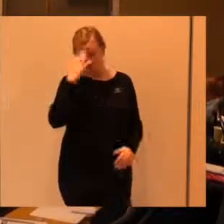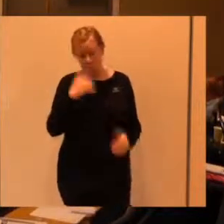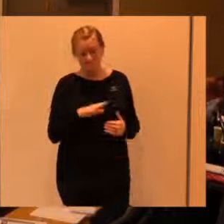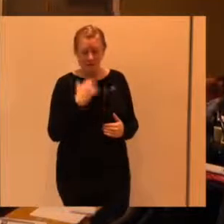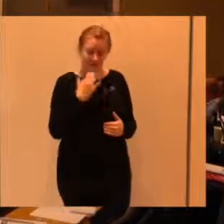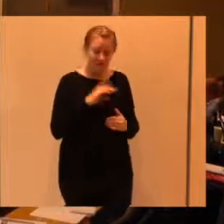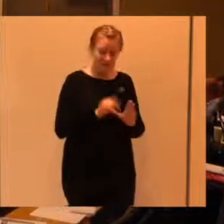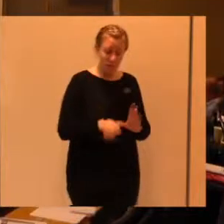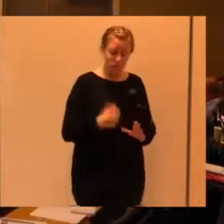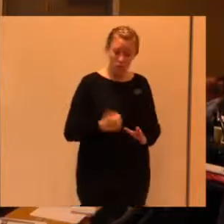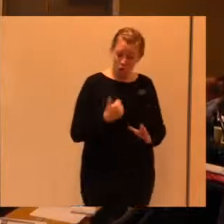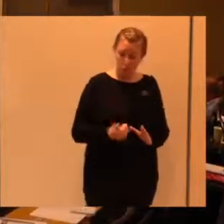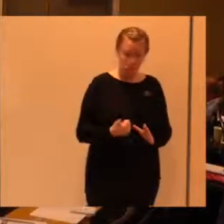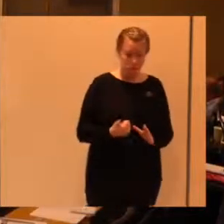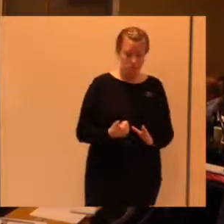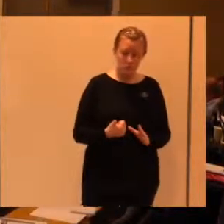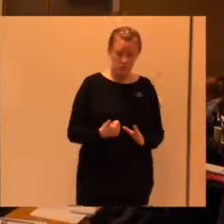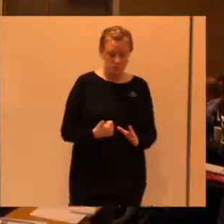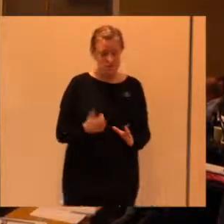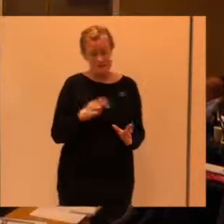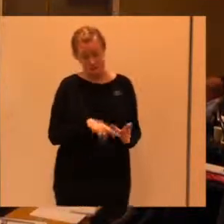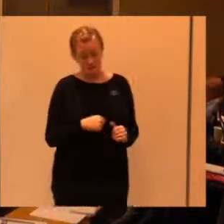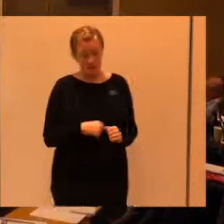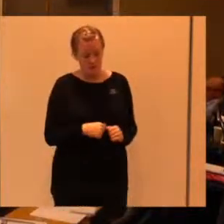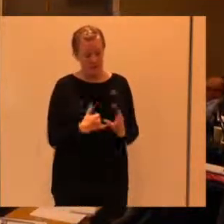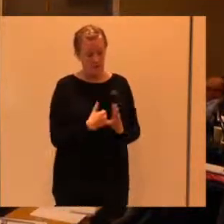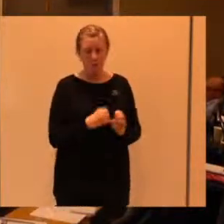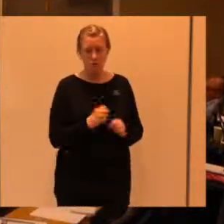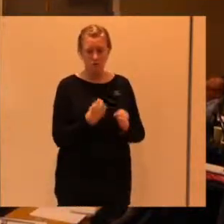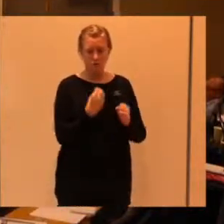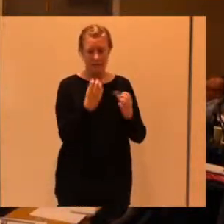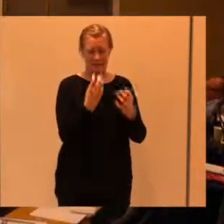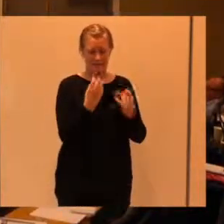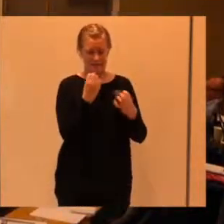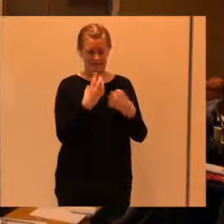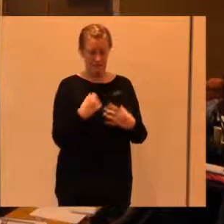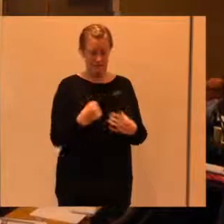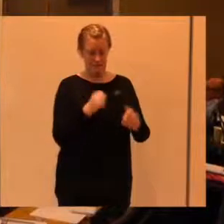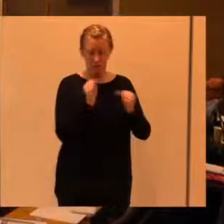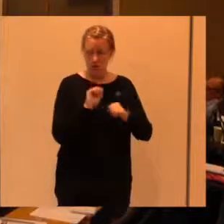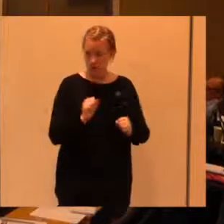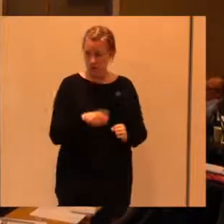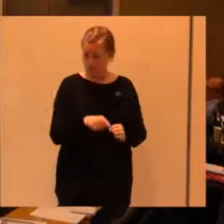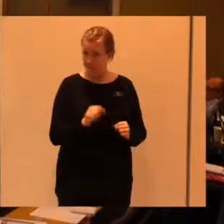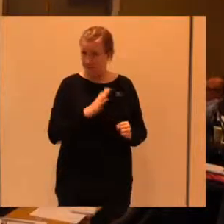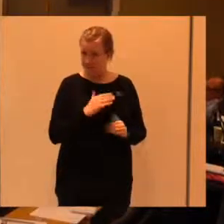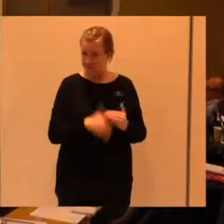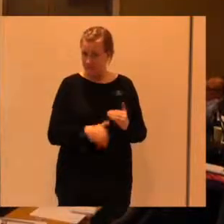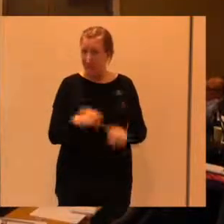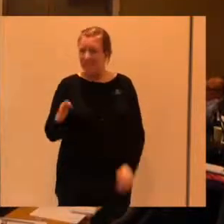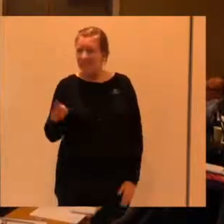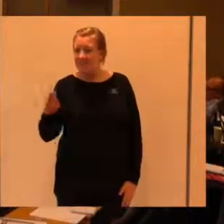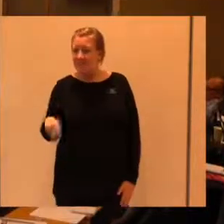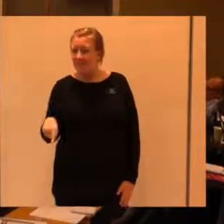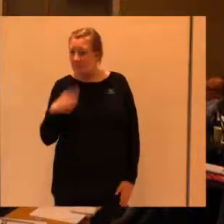vi ska ha in där då. Ja, det finns krav på att innehåll inte ska blinka eller röra sig. Det finns redan där. Så det som Frida hade problem